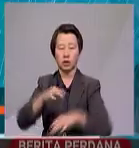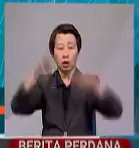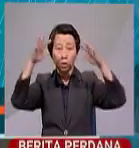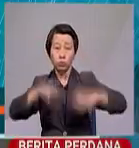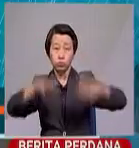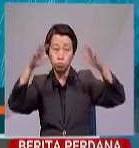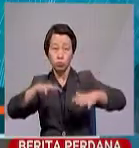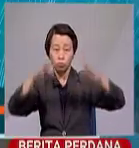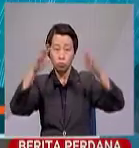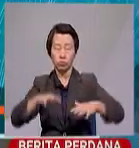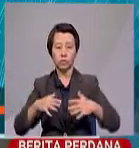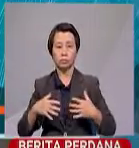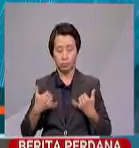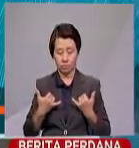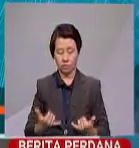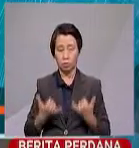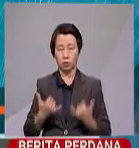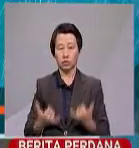yang sedang berlaku ketika ini